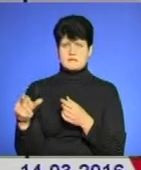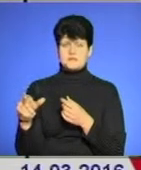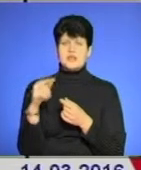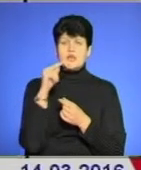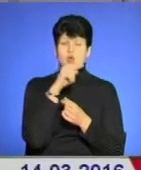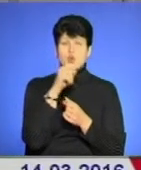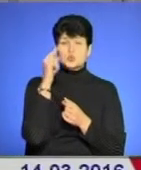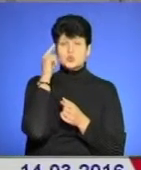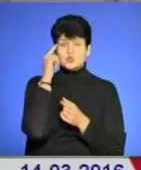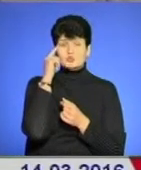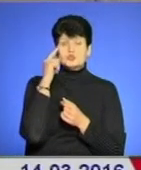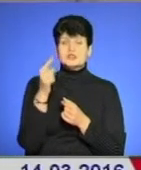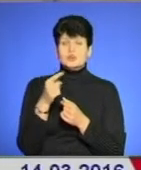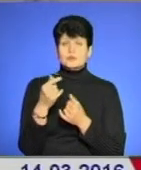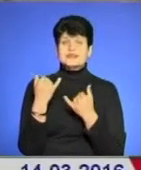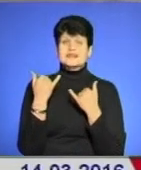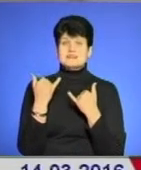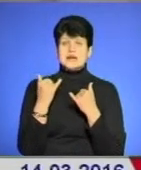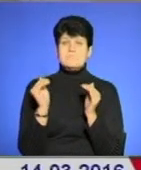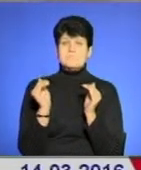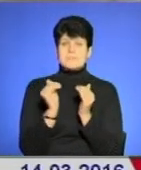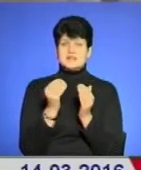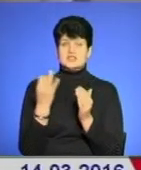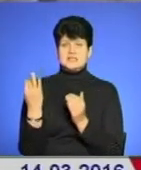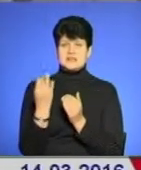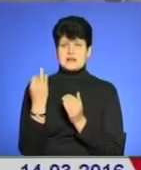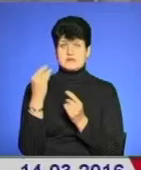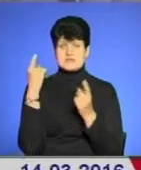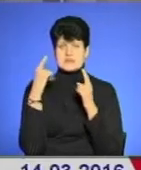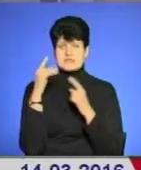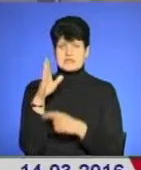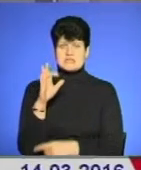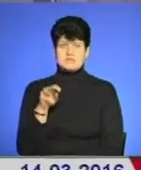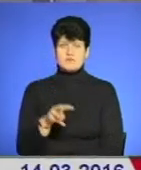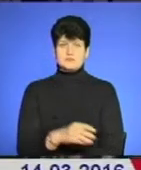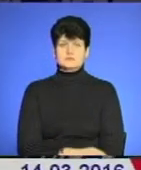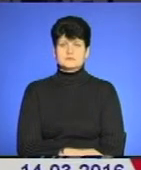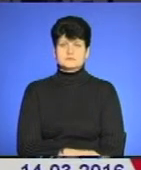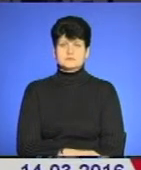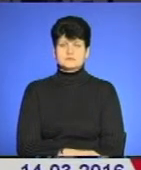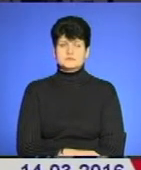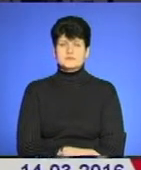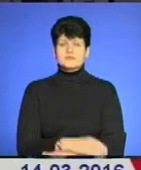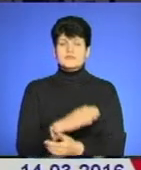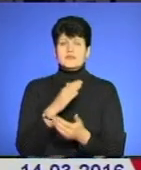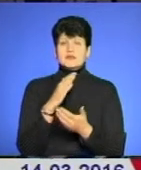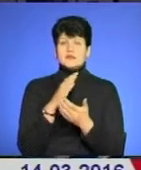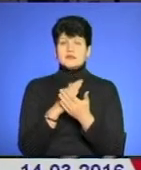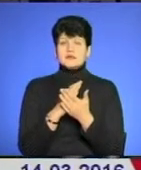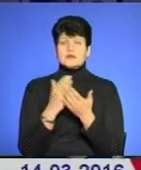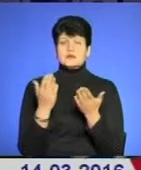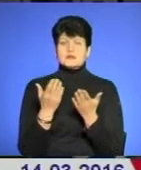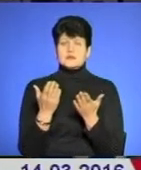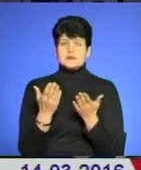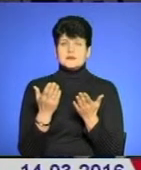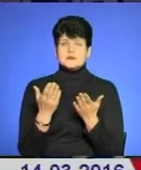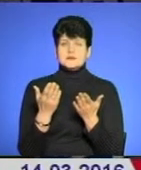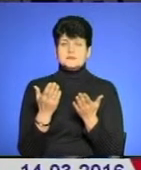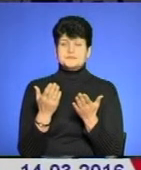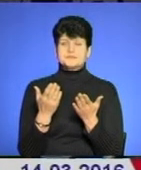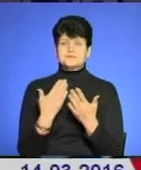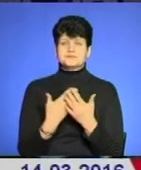його думку, тернополяни зараз менше цікавляться мистецтвом. Є якийсь